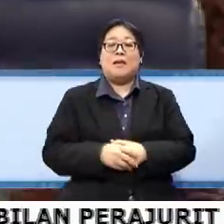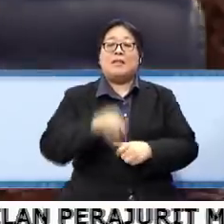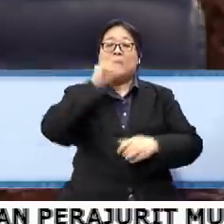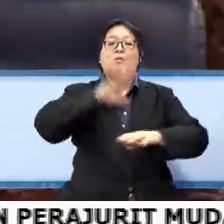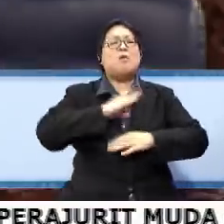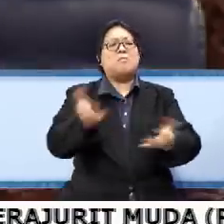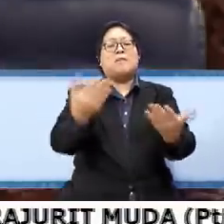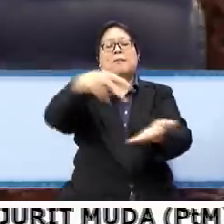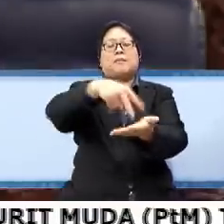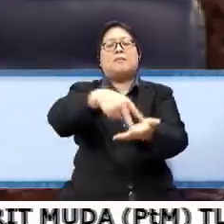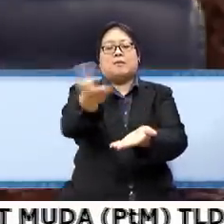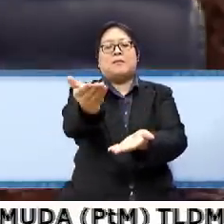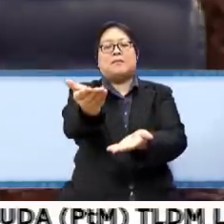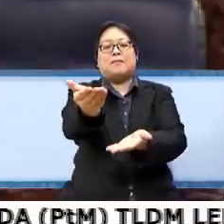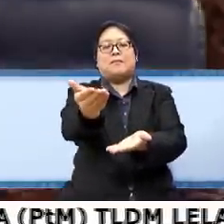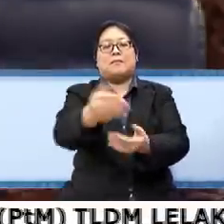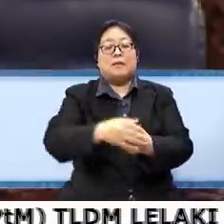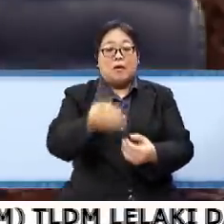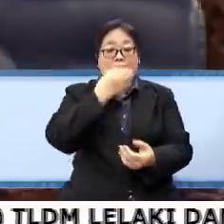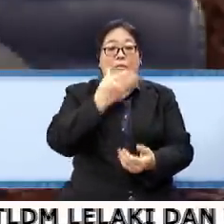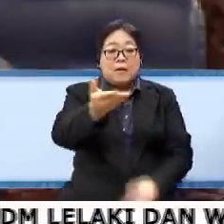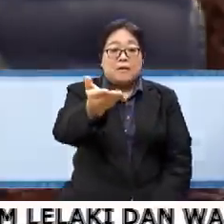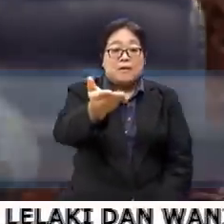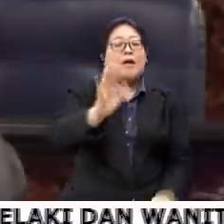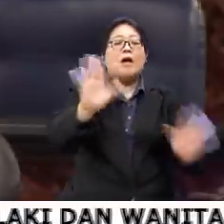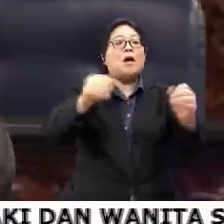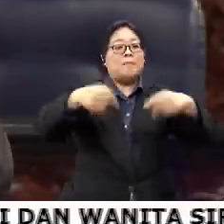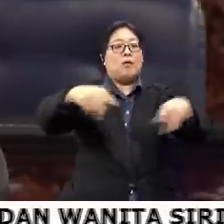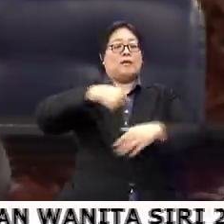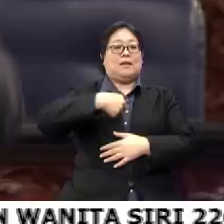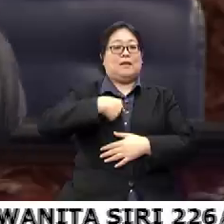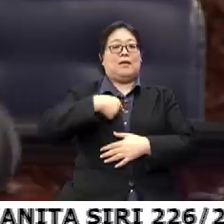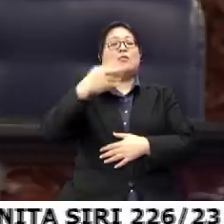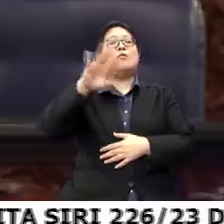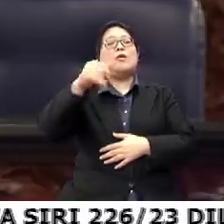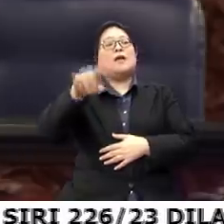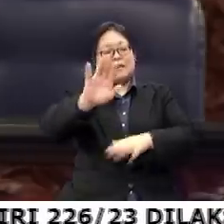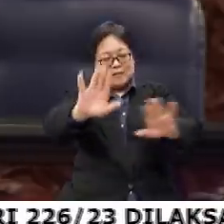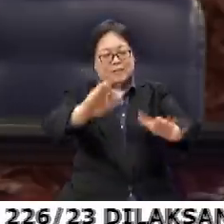puas hati bangunlah, bangun. Pergi makan ubat. Ini peluang saya.